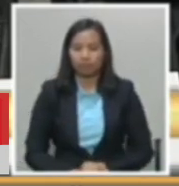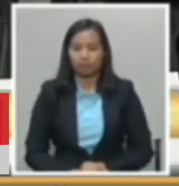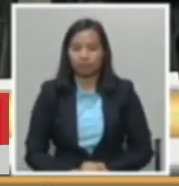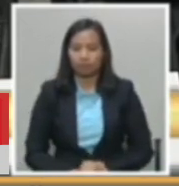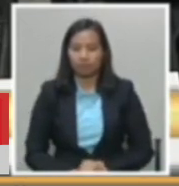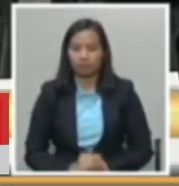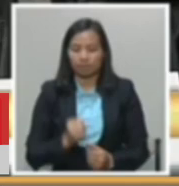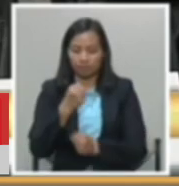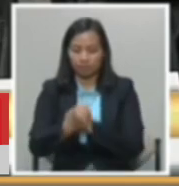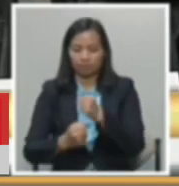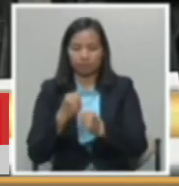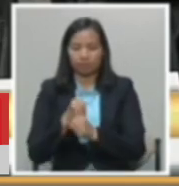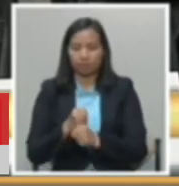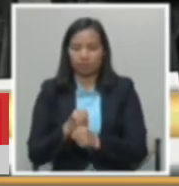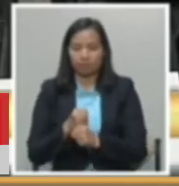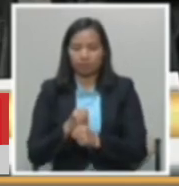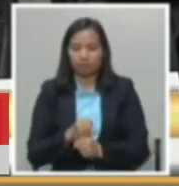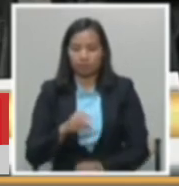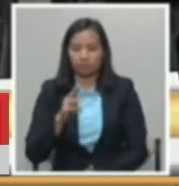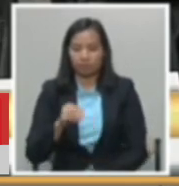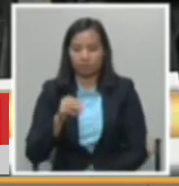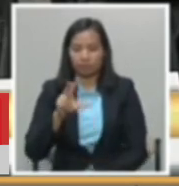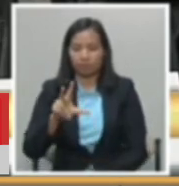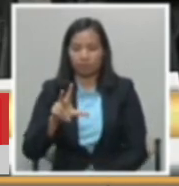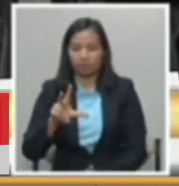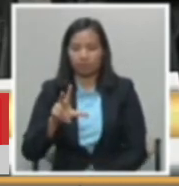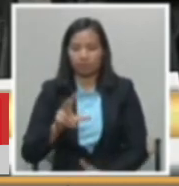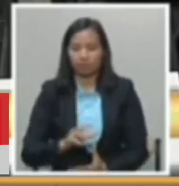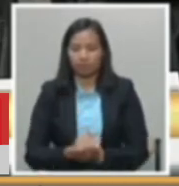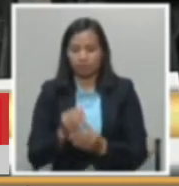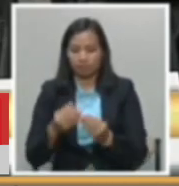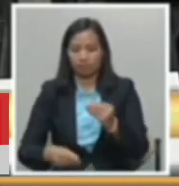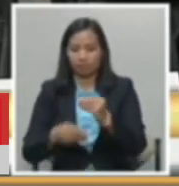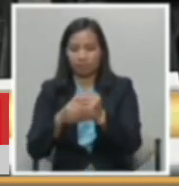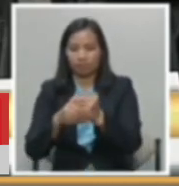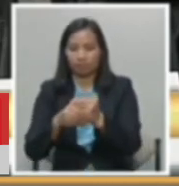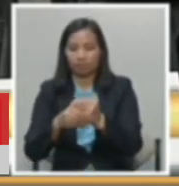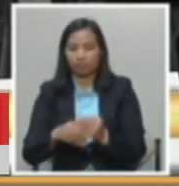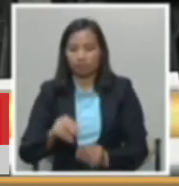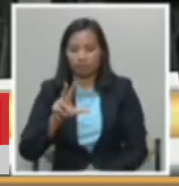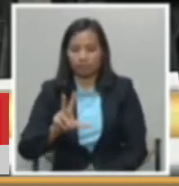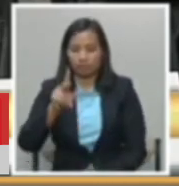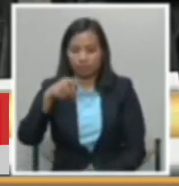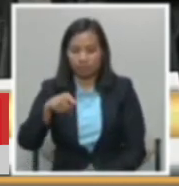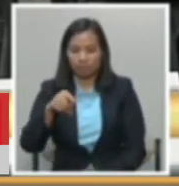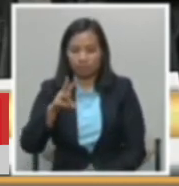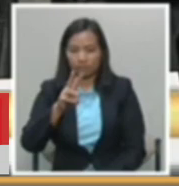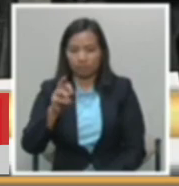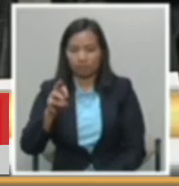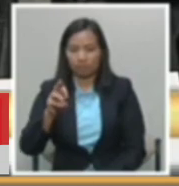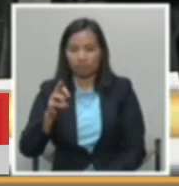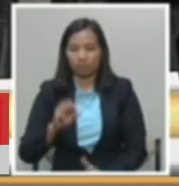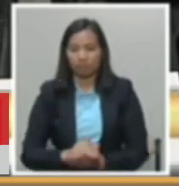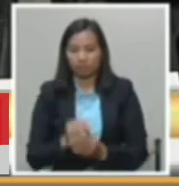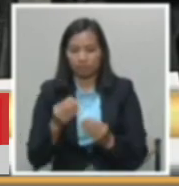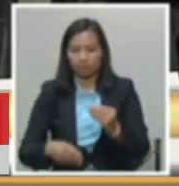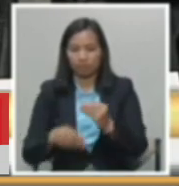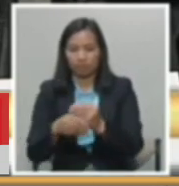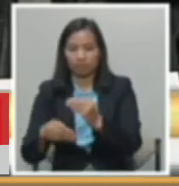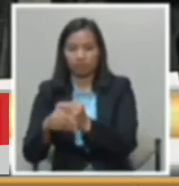ในปี2563นะครับเพิ่มขึ้นเป็น 3,600 บาทจำนวนเพิ่มขึ้น